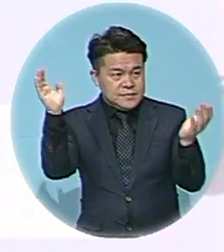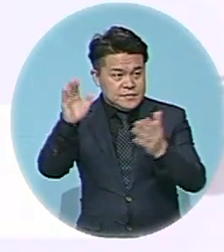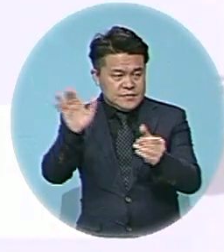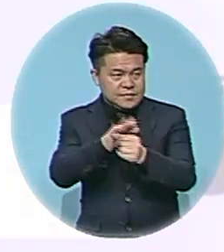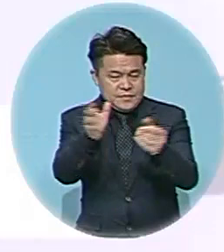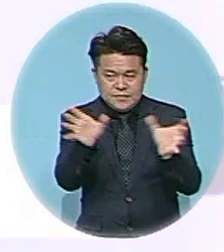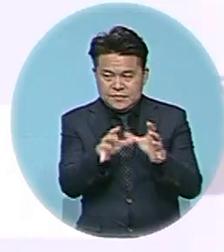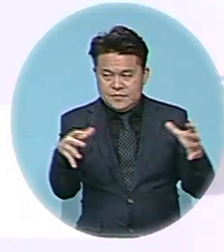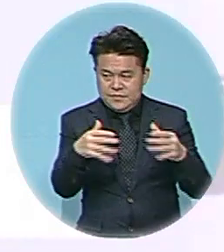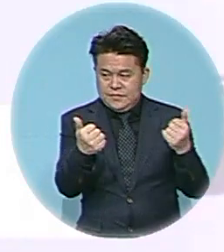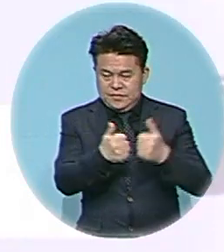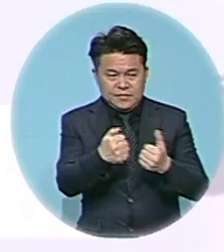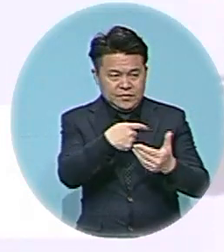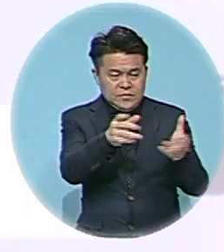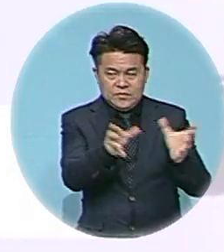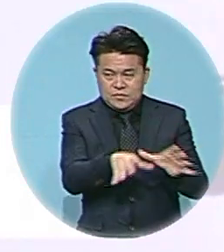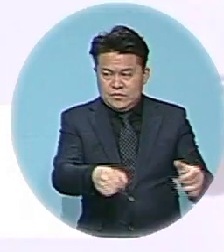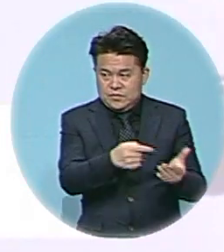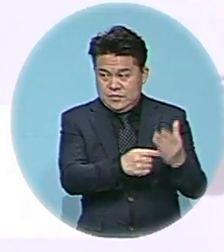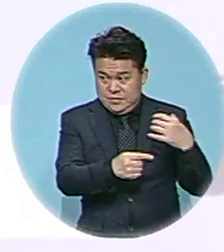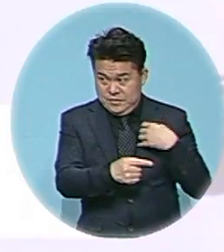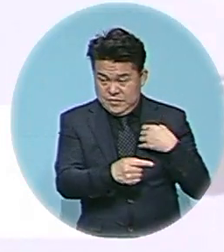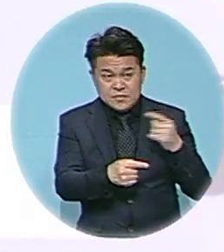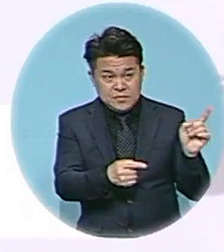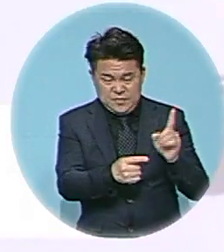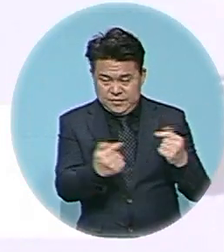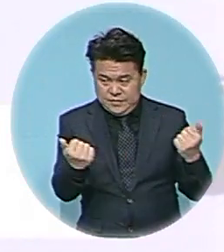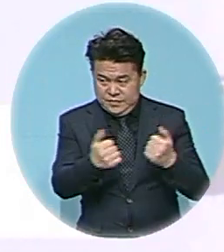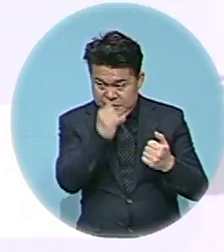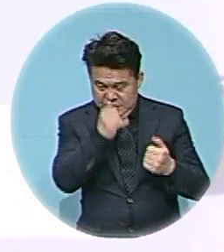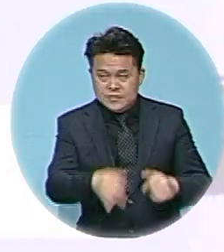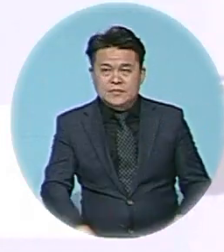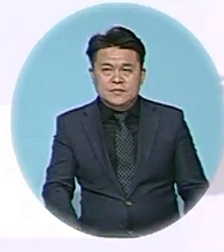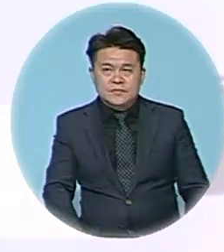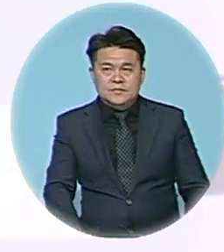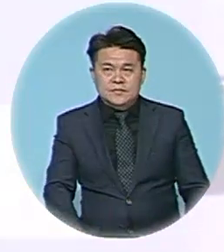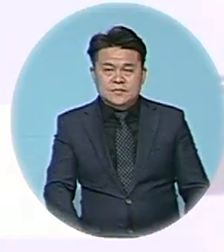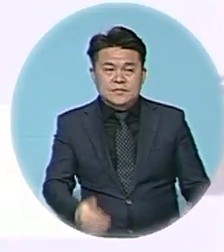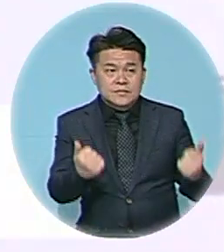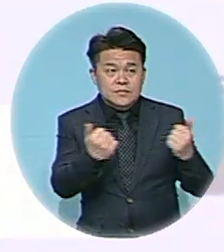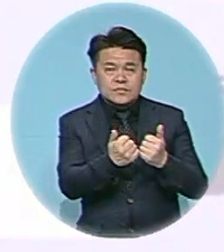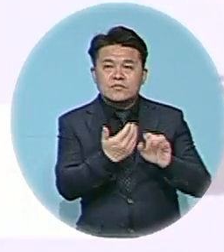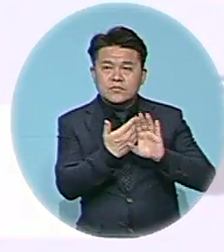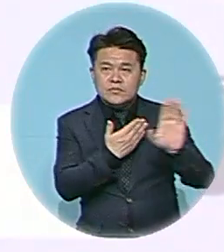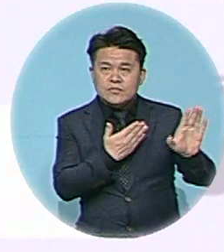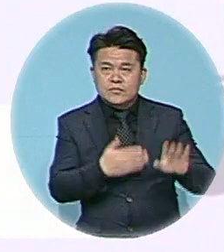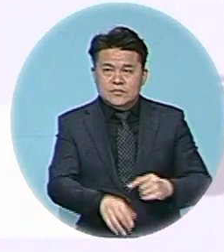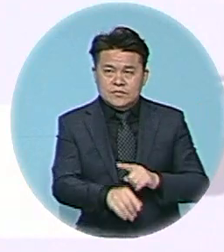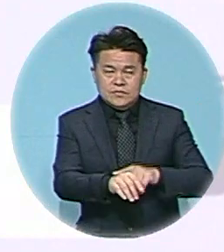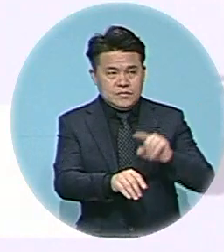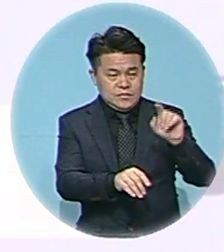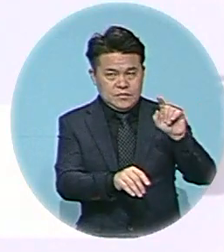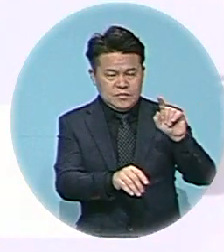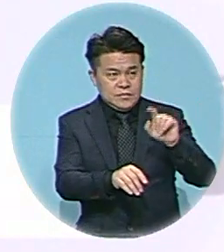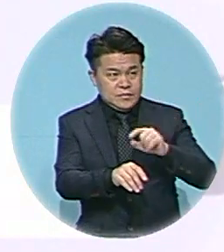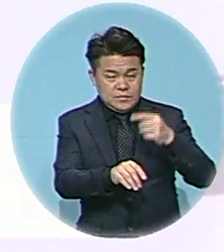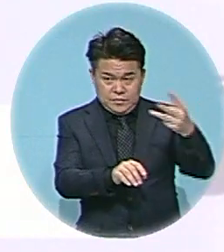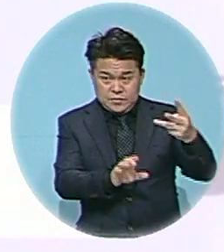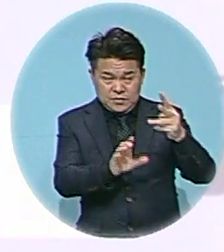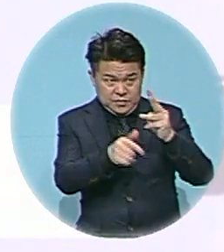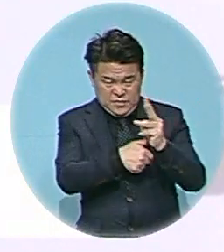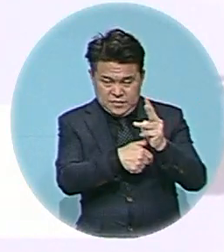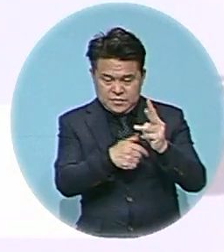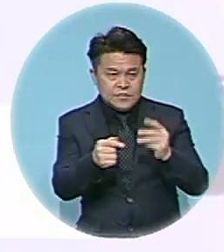회의가 교육부총리 주재로 개최될 예정입니다. 이 회의 이후 15시에 교육부총리와